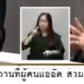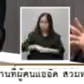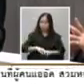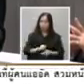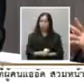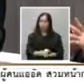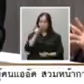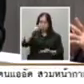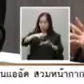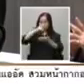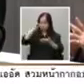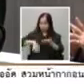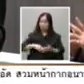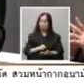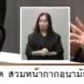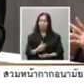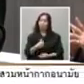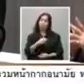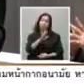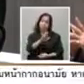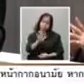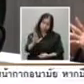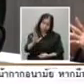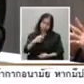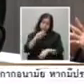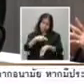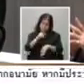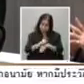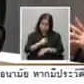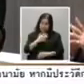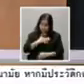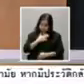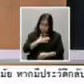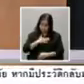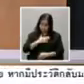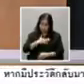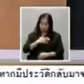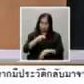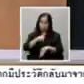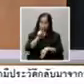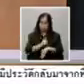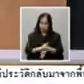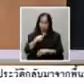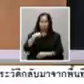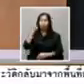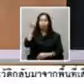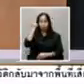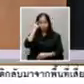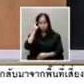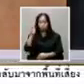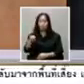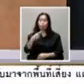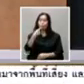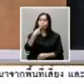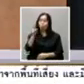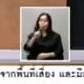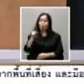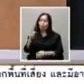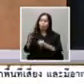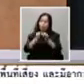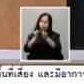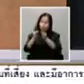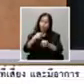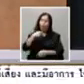ต้องถอนครับ คืออย่างนี้ท่านเจราครับผมขอวินิจฉัยอย่างนี้ผมฟังท่านเสรีพิสุทธิ์อธิบ